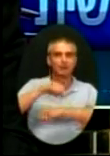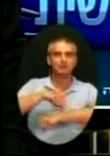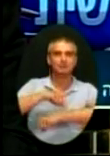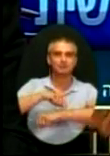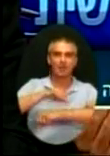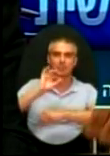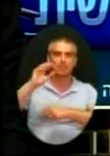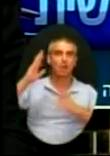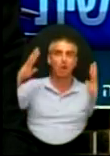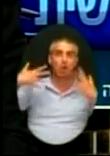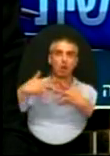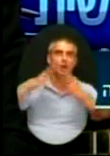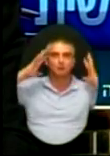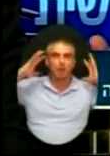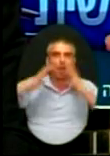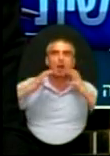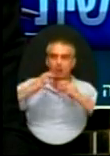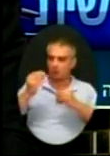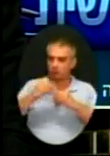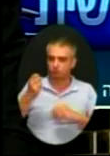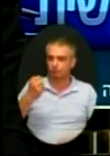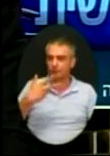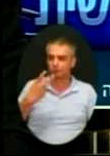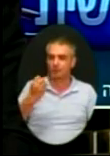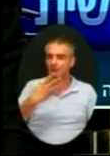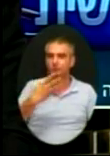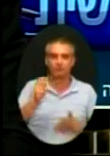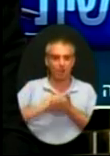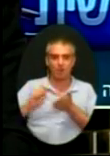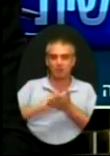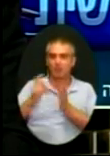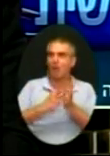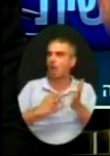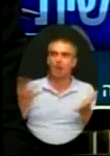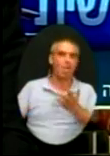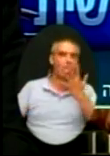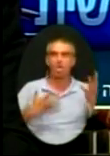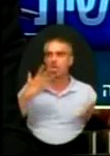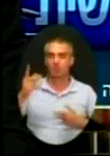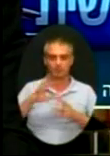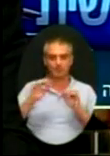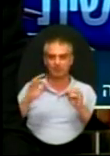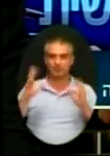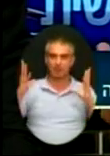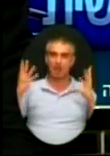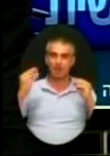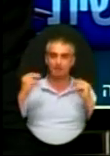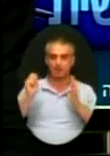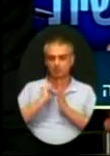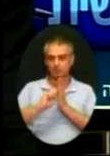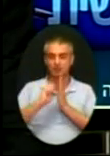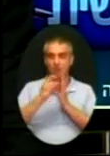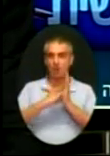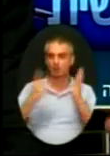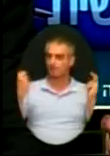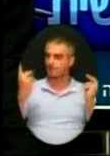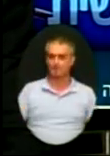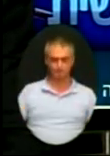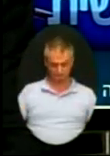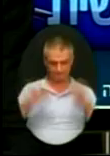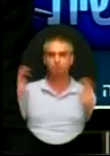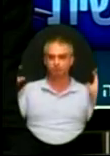של הקואליציה שמבינה שיש בסך הכל 3-4 שבועות של חקיקה, ופתאום יתחיל מצבור גדול מאוד של חקיקות שיפלו בבת